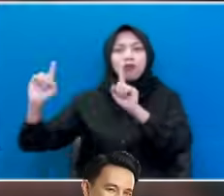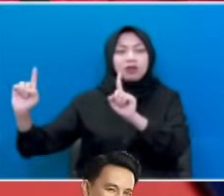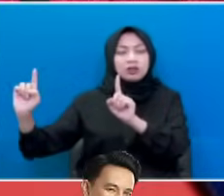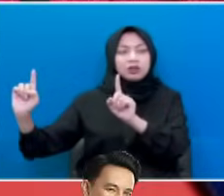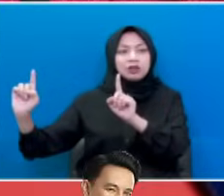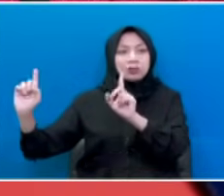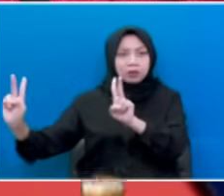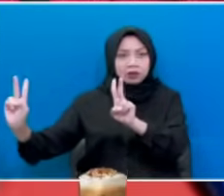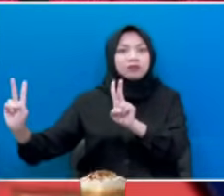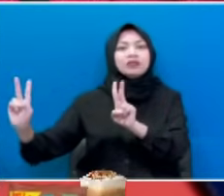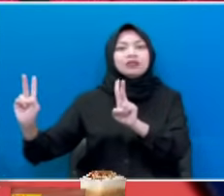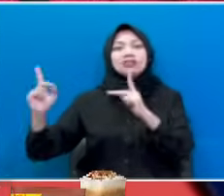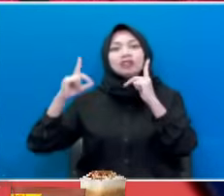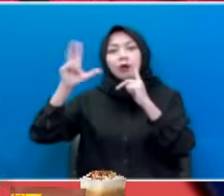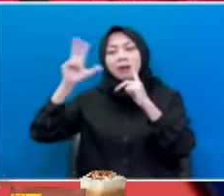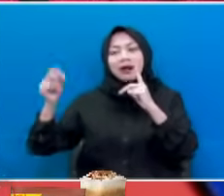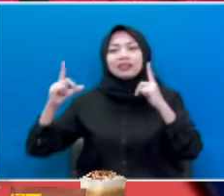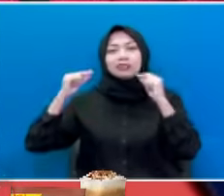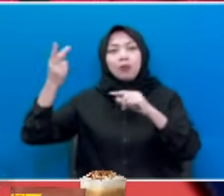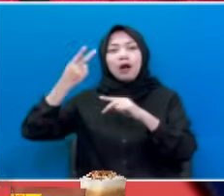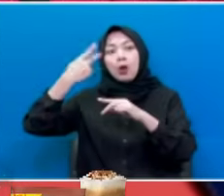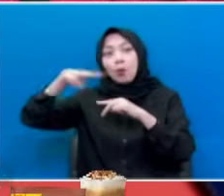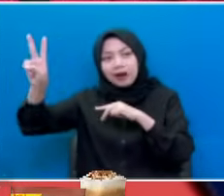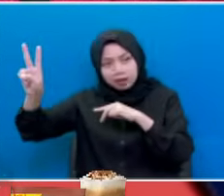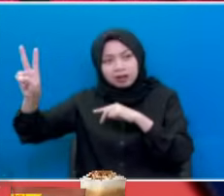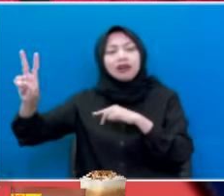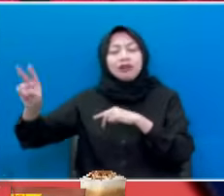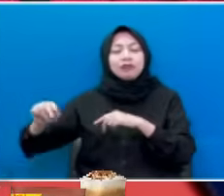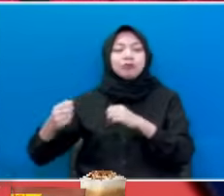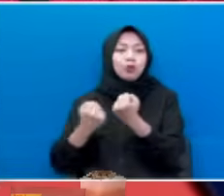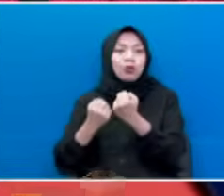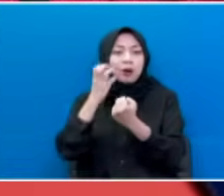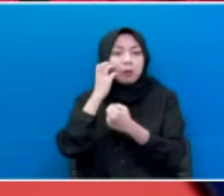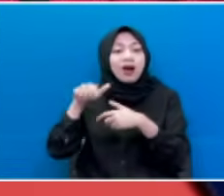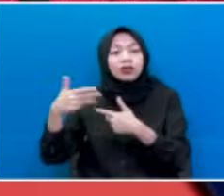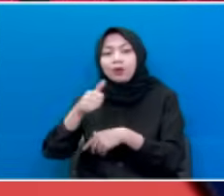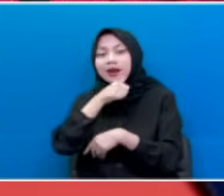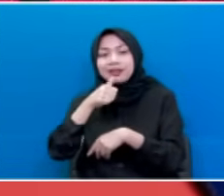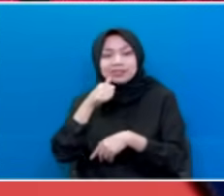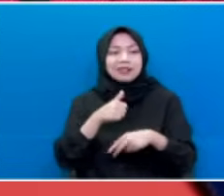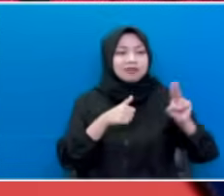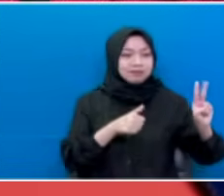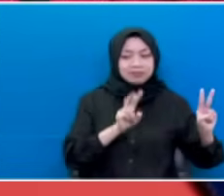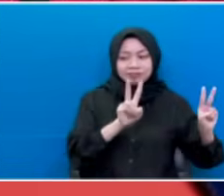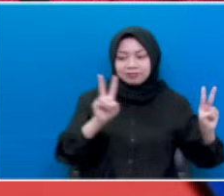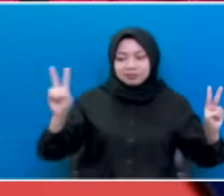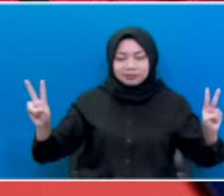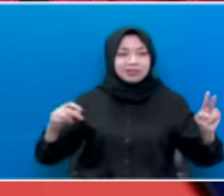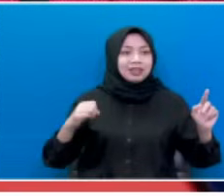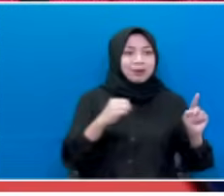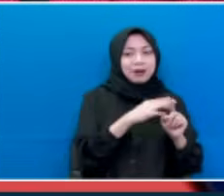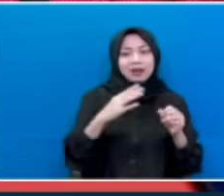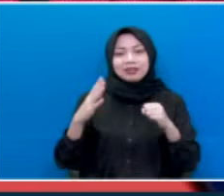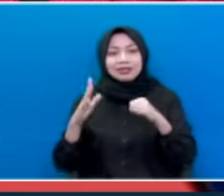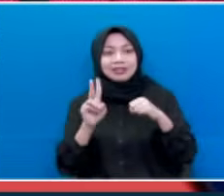hampirar Jawa Jawa Barat seinggaun yang teradiah Pasangan calon tentu akan menguntungkan